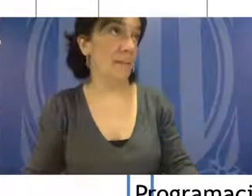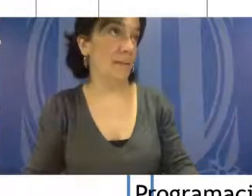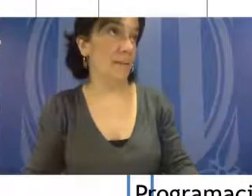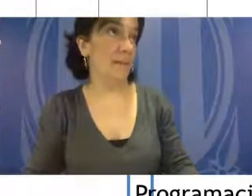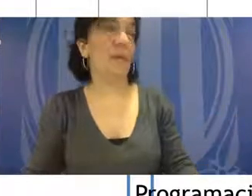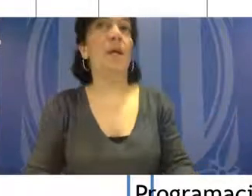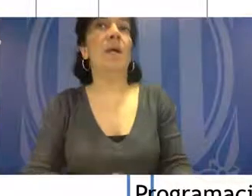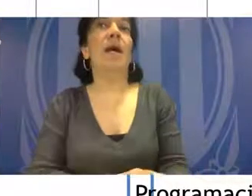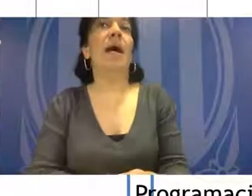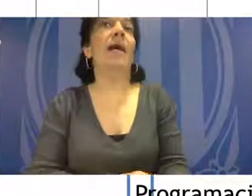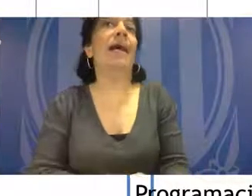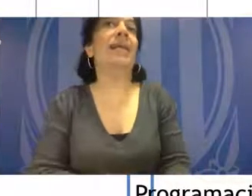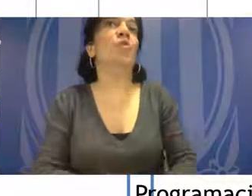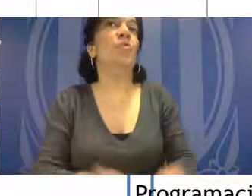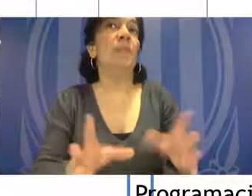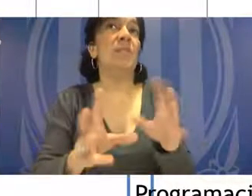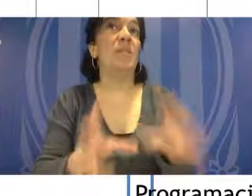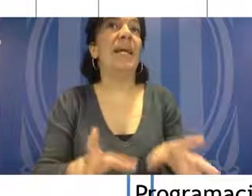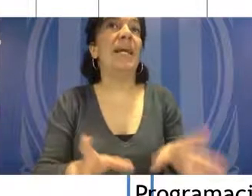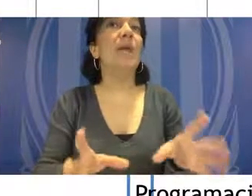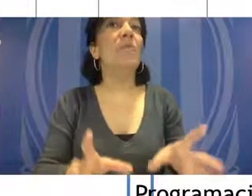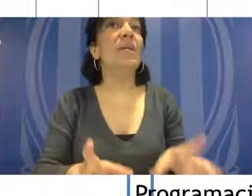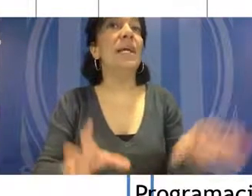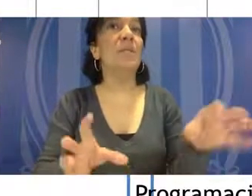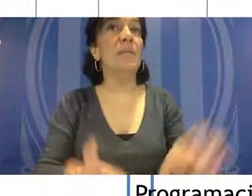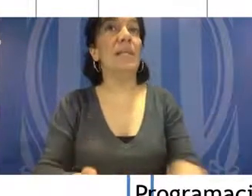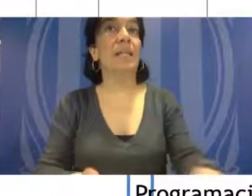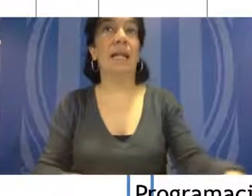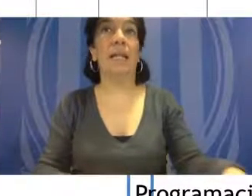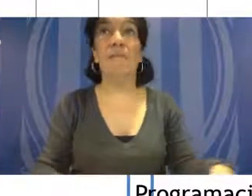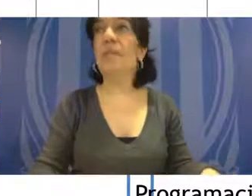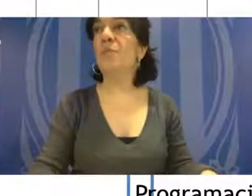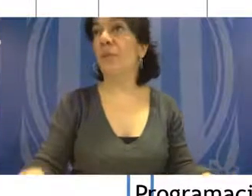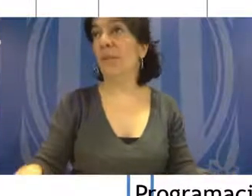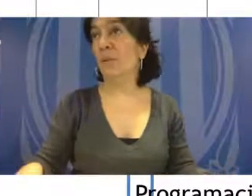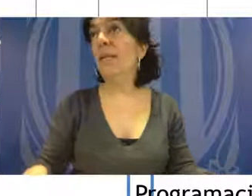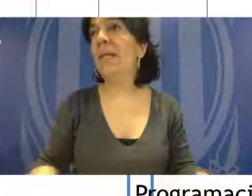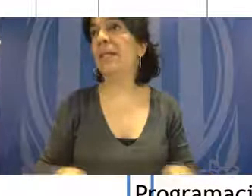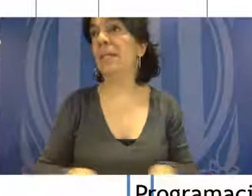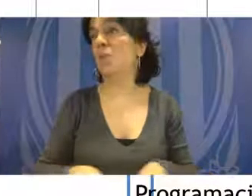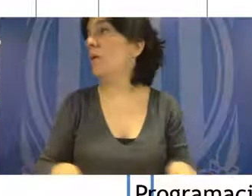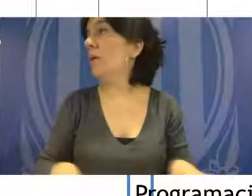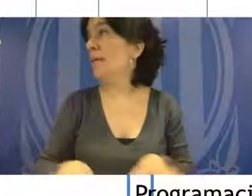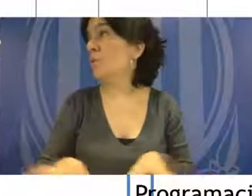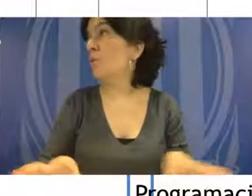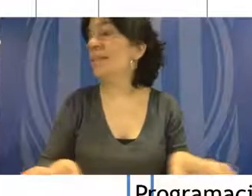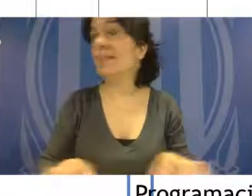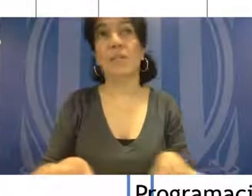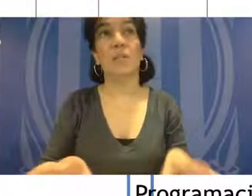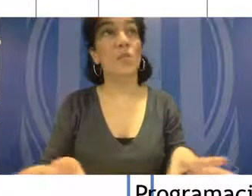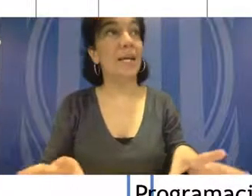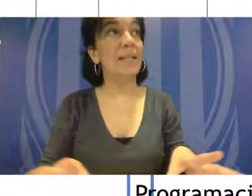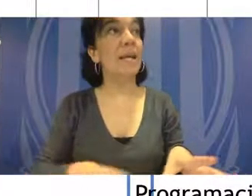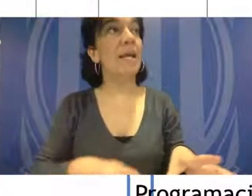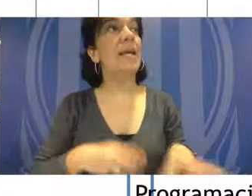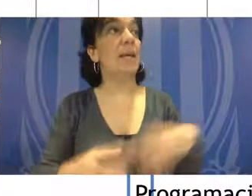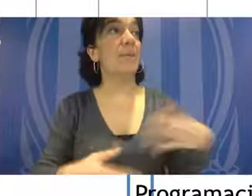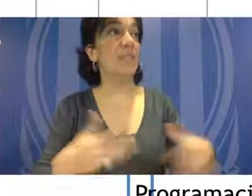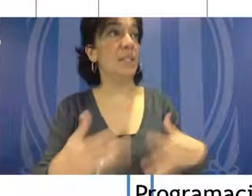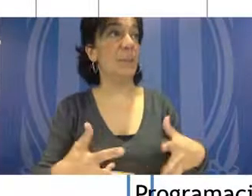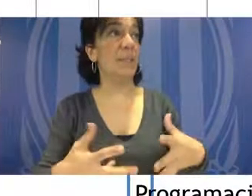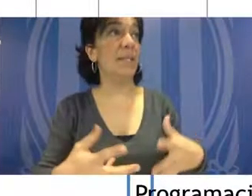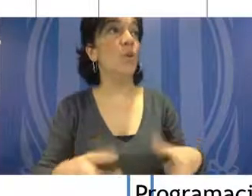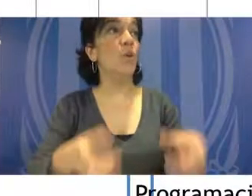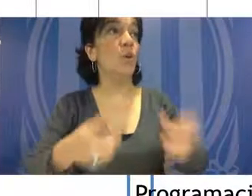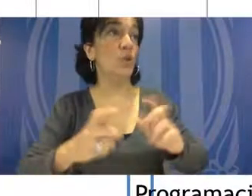vista. El que us explicaré avui és més centrat en Facebook i en Twitter, atès que són les dues xarxes socials que més